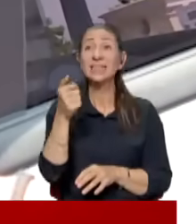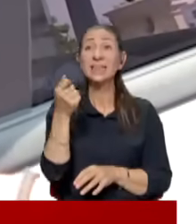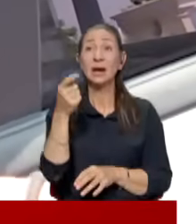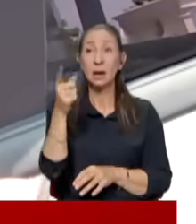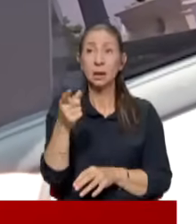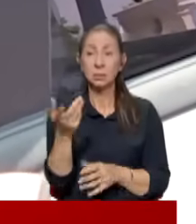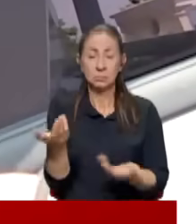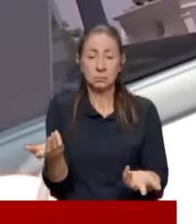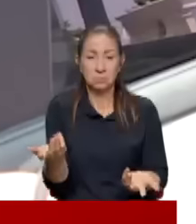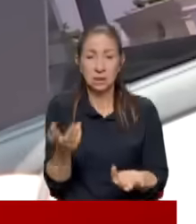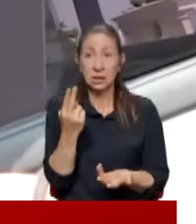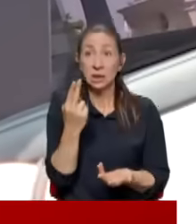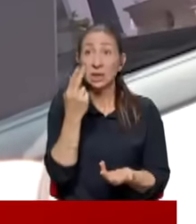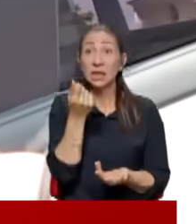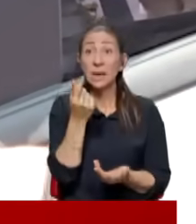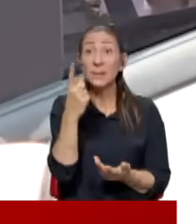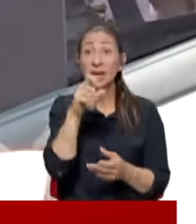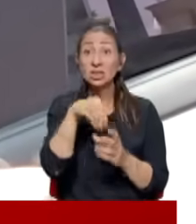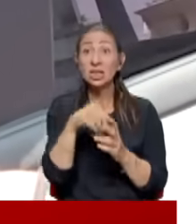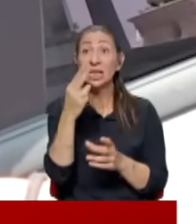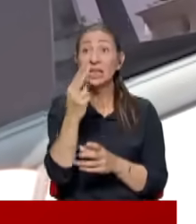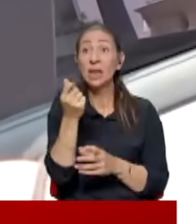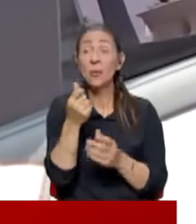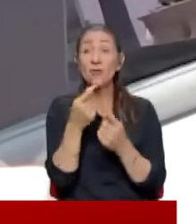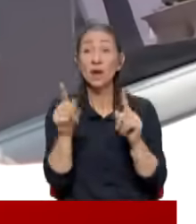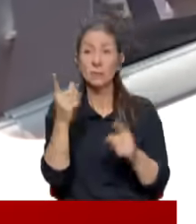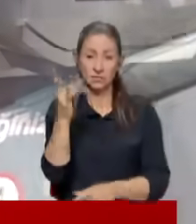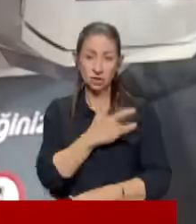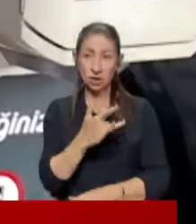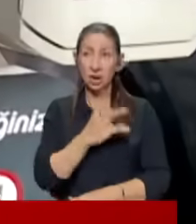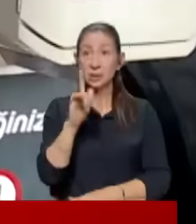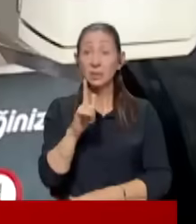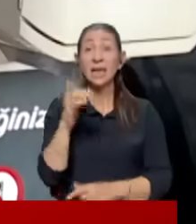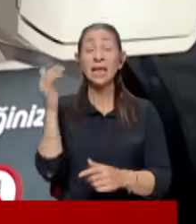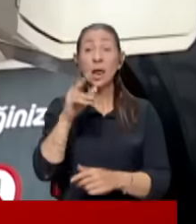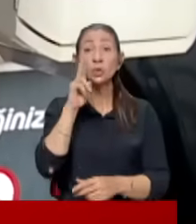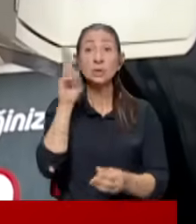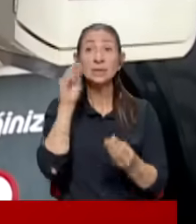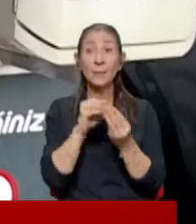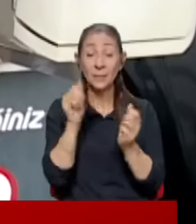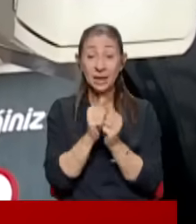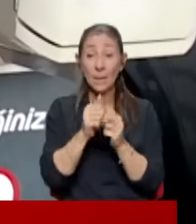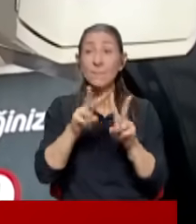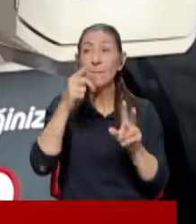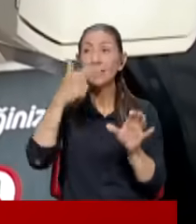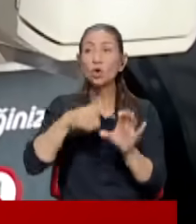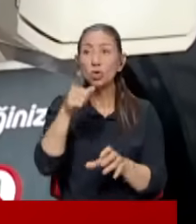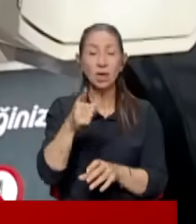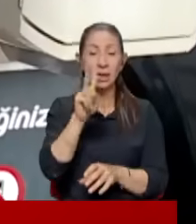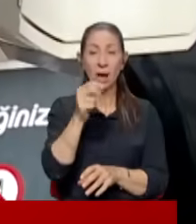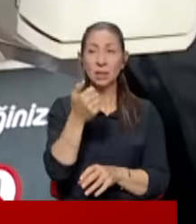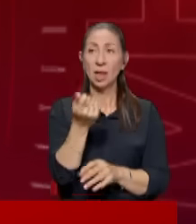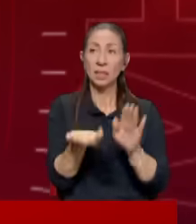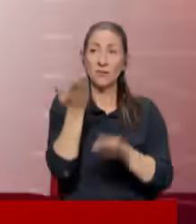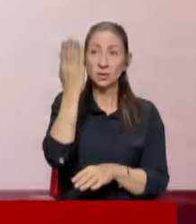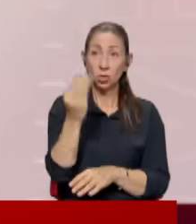300 lira. 7 milyon fark oldu bir ay içinde. Biraz vicdan lazım yani. Gelen son zamla birlikte motorinin litresi 26 lirayı